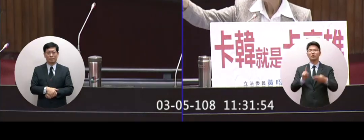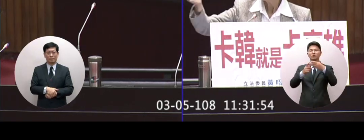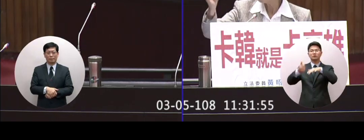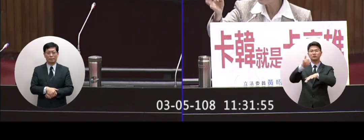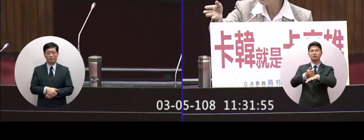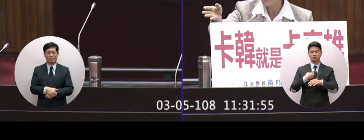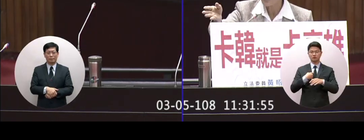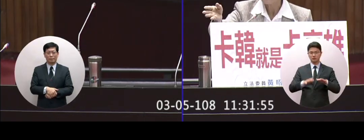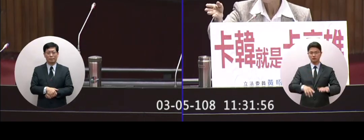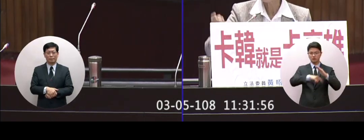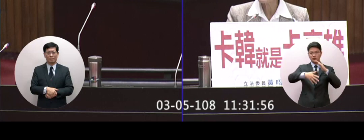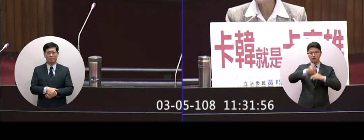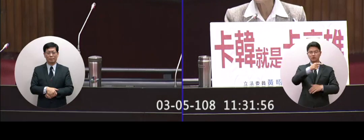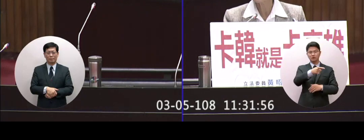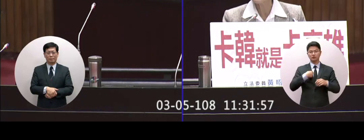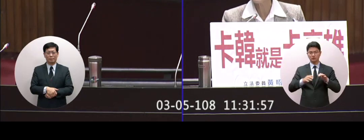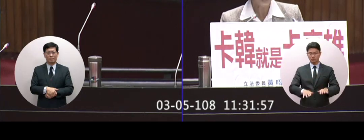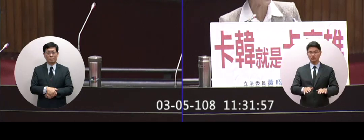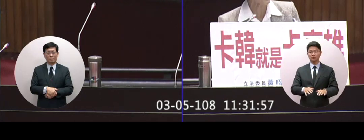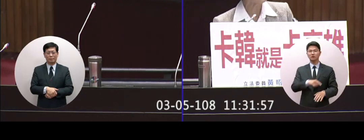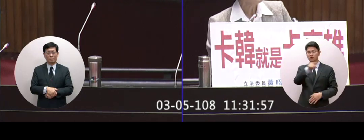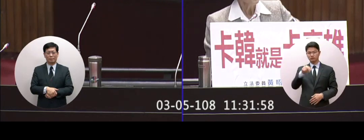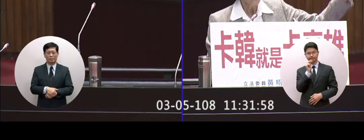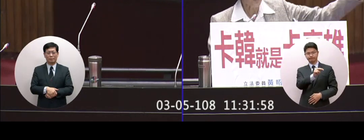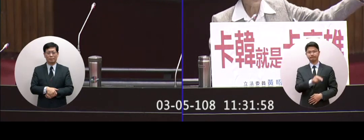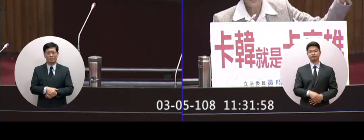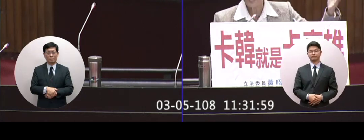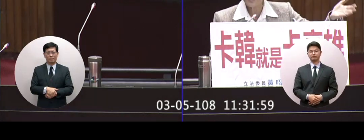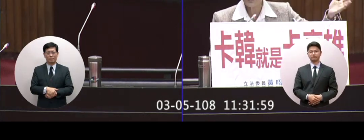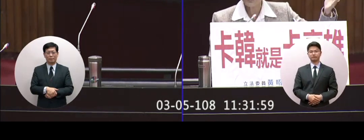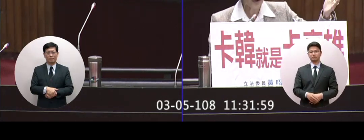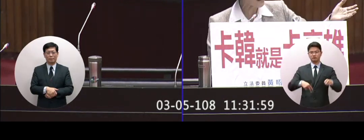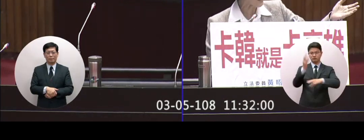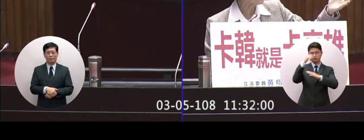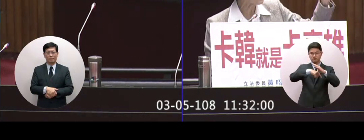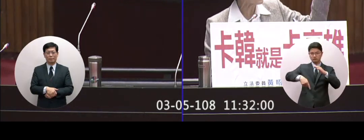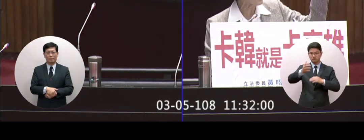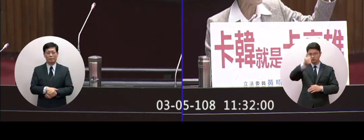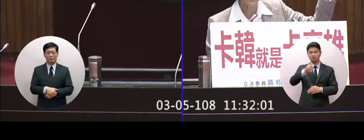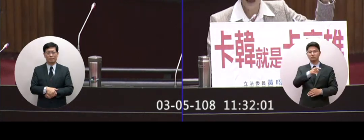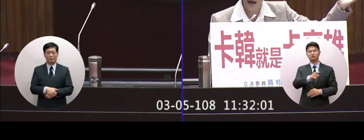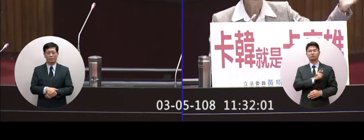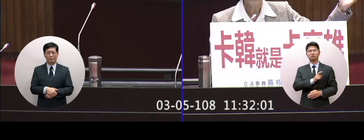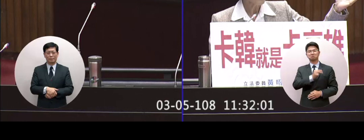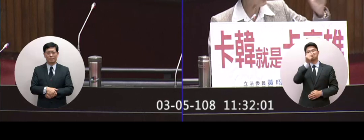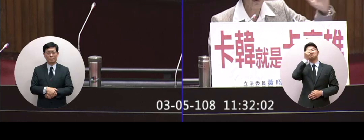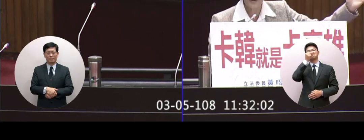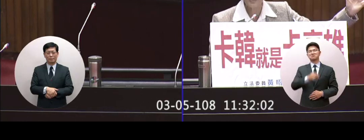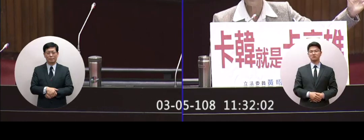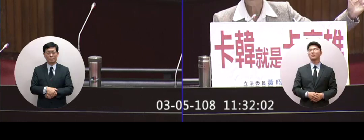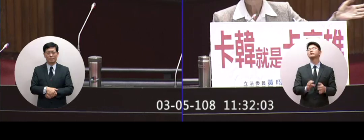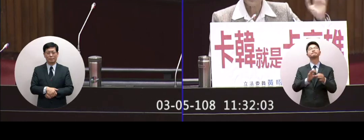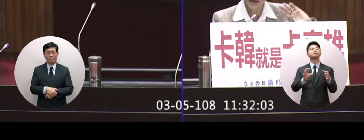席，我们的院长，我在这里让大家看到。我们行政院的院长就是这么的骄傲，没